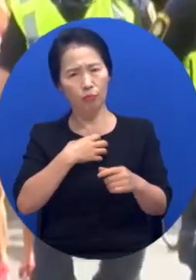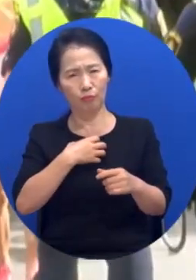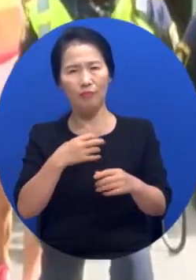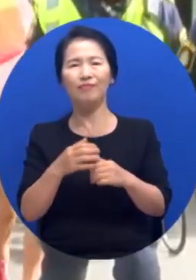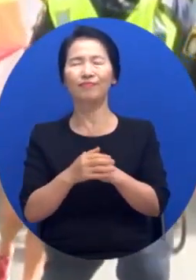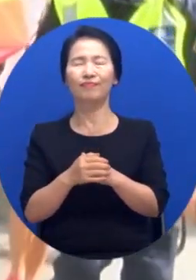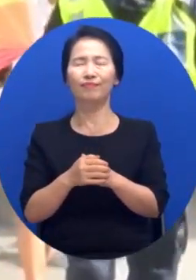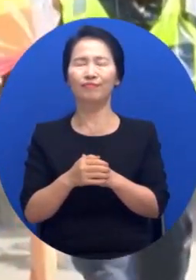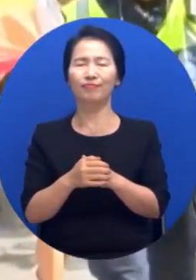팍스 형입니다